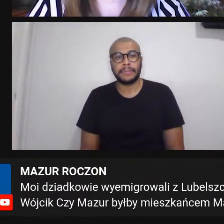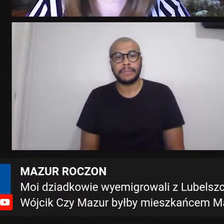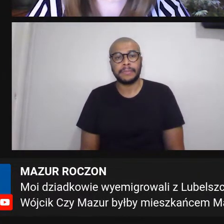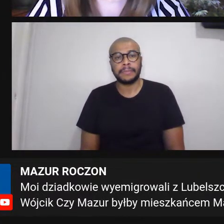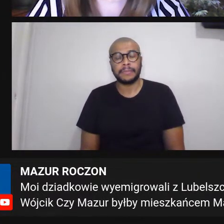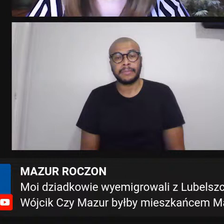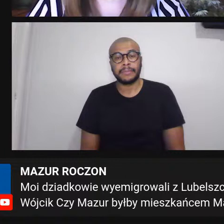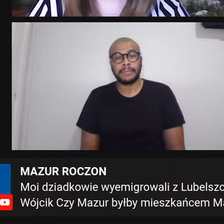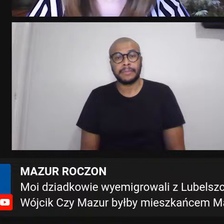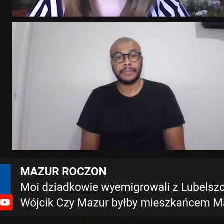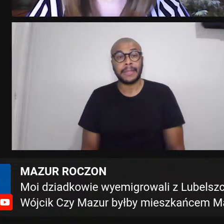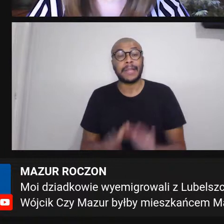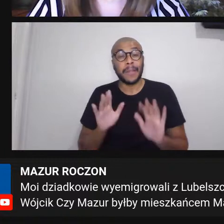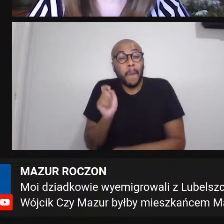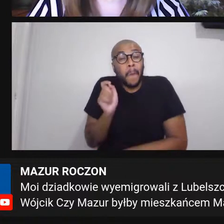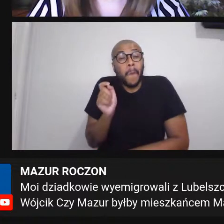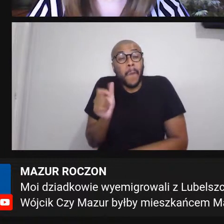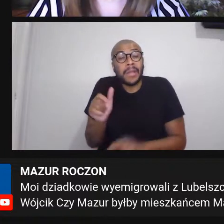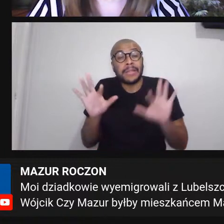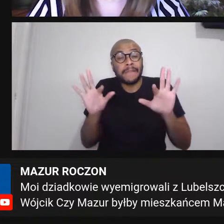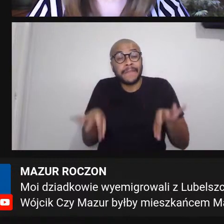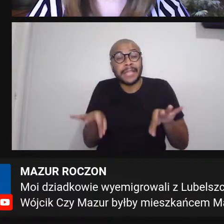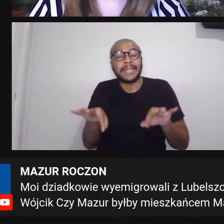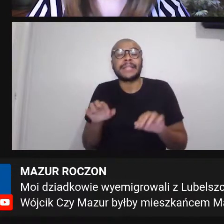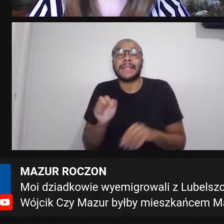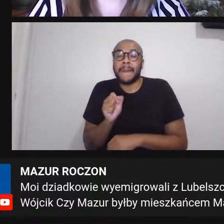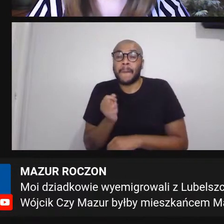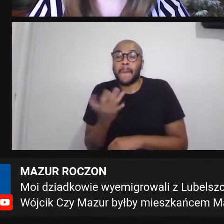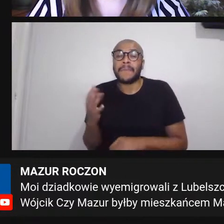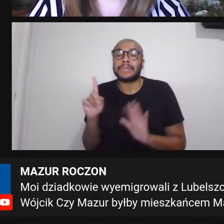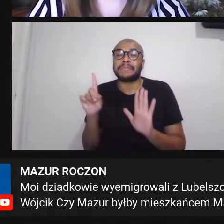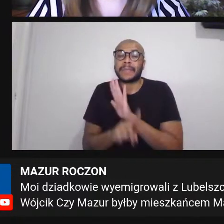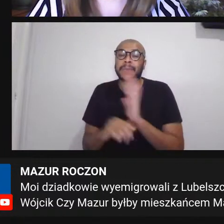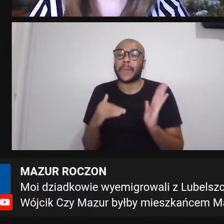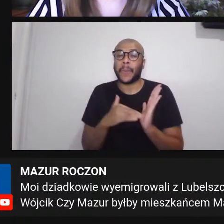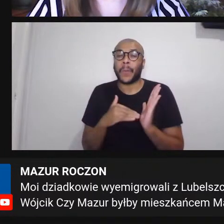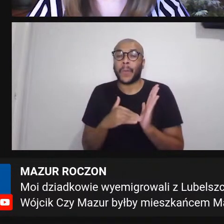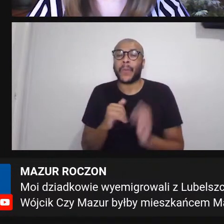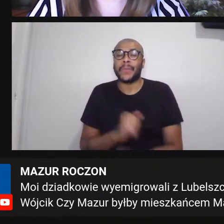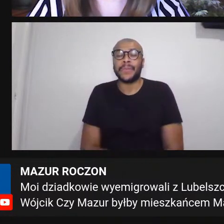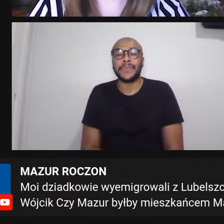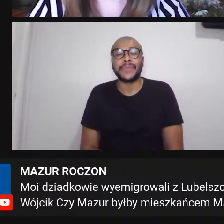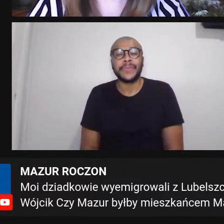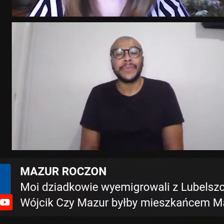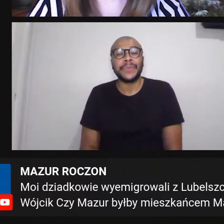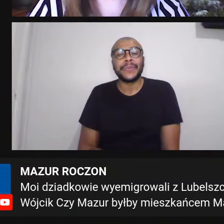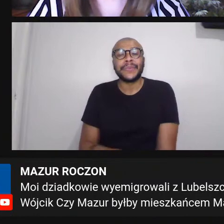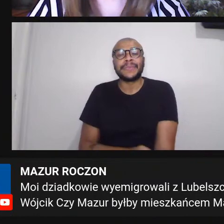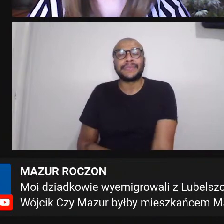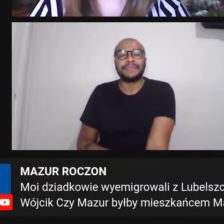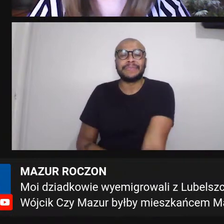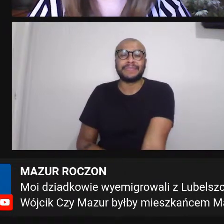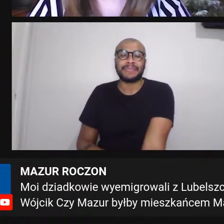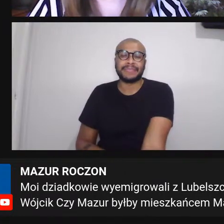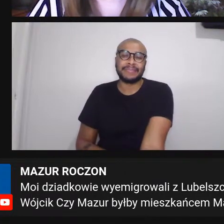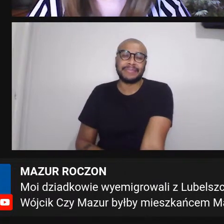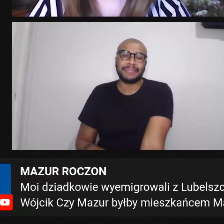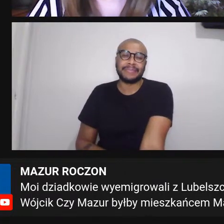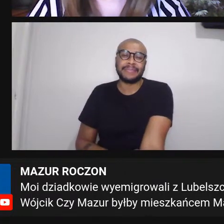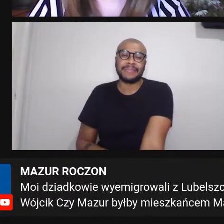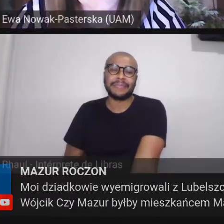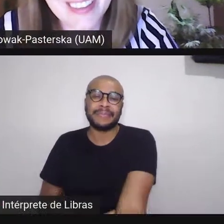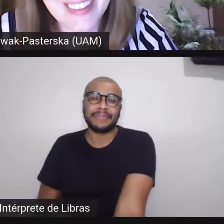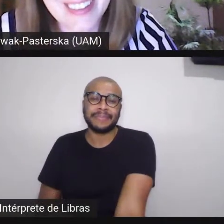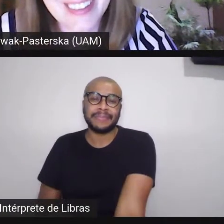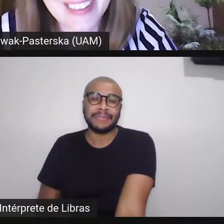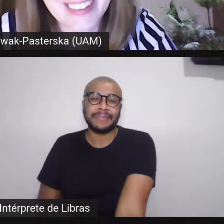Eu acho que daqui a pouco vamos acabar, mas as últimas perguntas. Niedługo będziemy kończyć, może jeszcze ostatnie pytanie, bo one tutaj